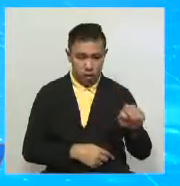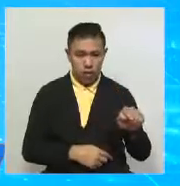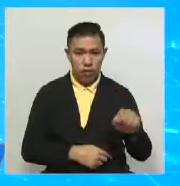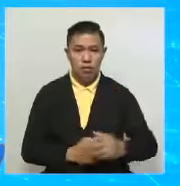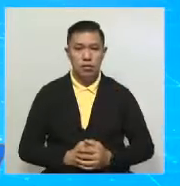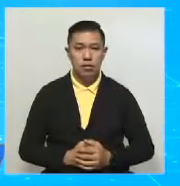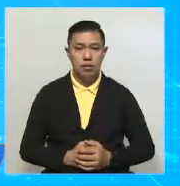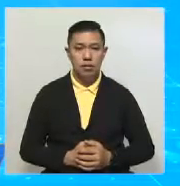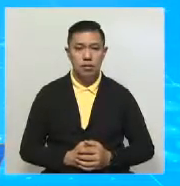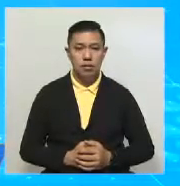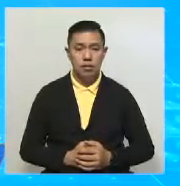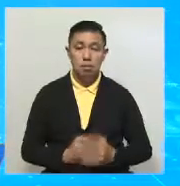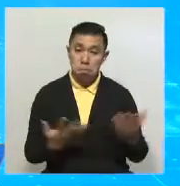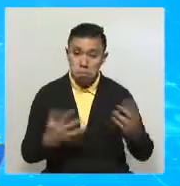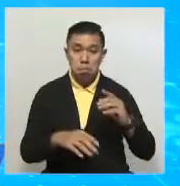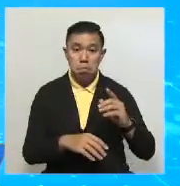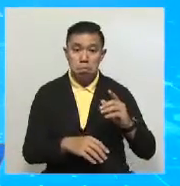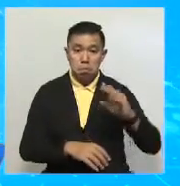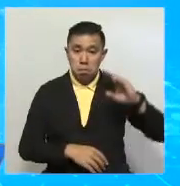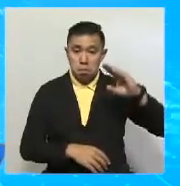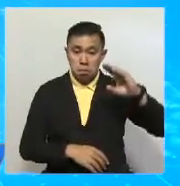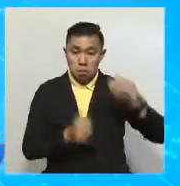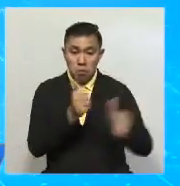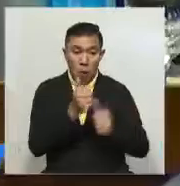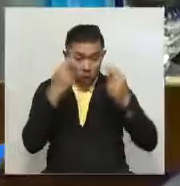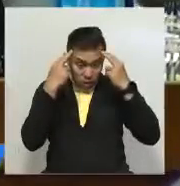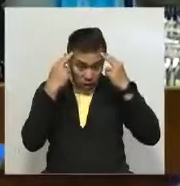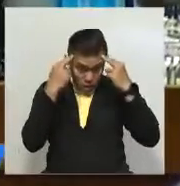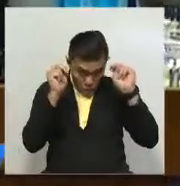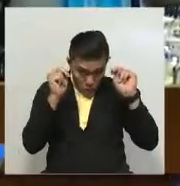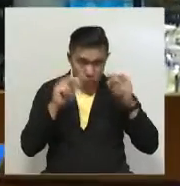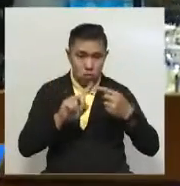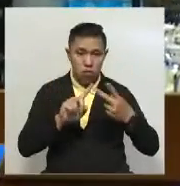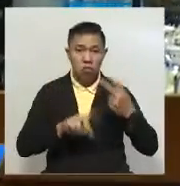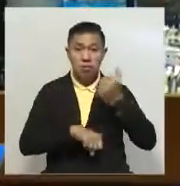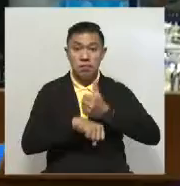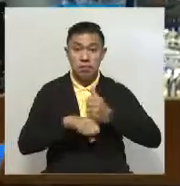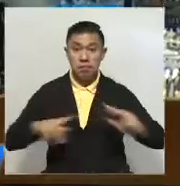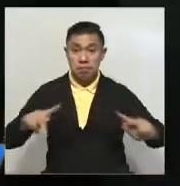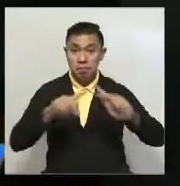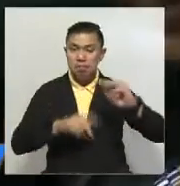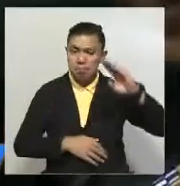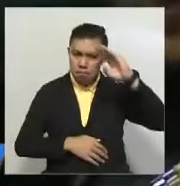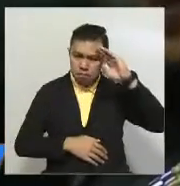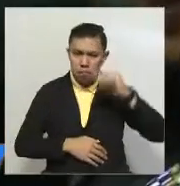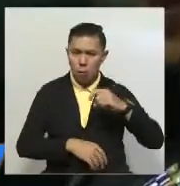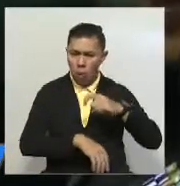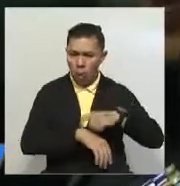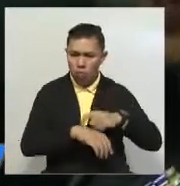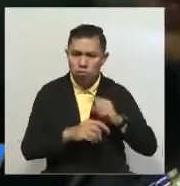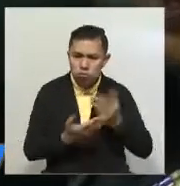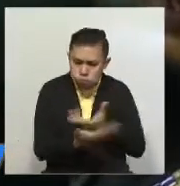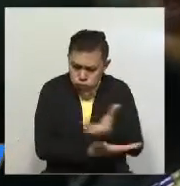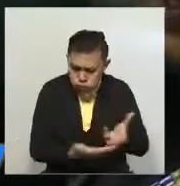ภัยครับดิษยสรินทั้งนี้พลเอกประวิตรวงษ์สุวรรณรองนายกรัฐมนตรีและก็รัฐมนตรีว่าการกระทรวงกลาโหมมีกำหนดการ